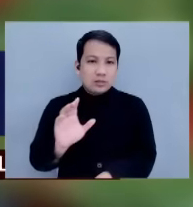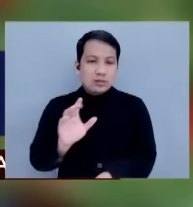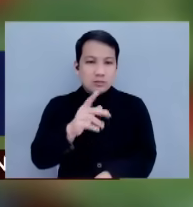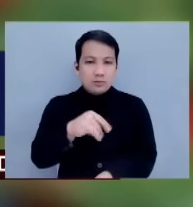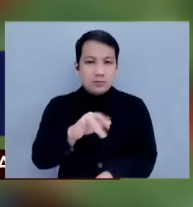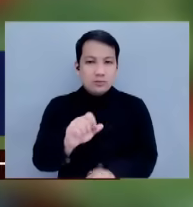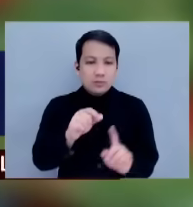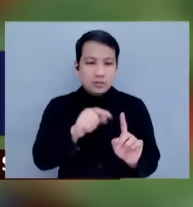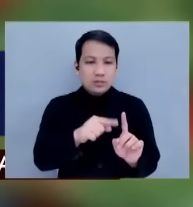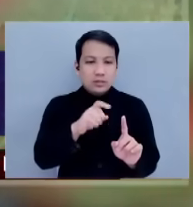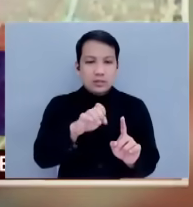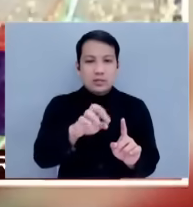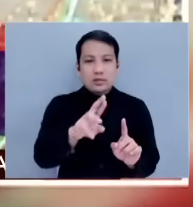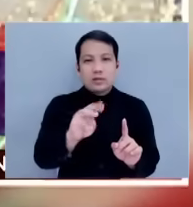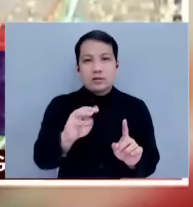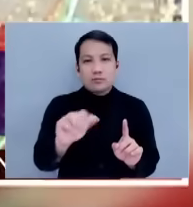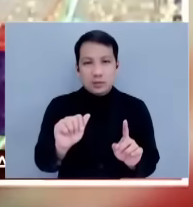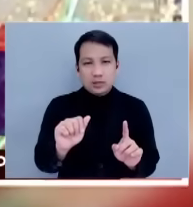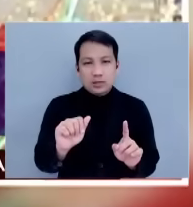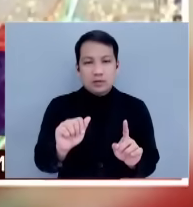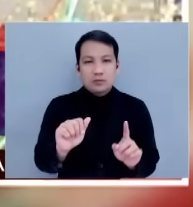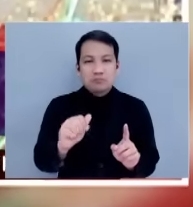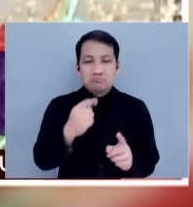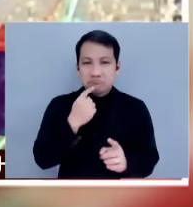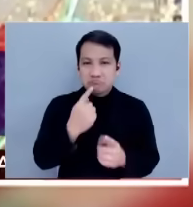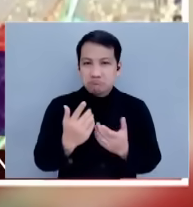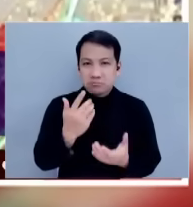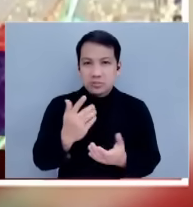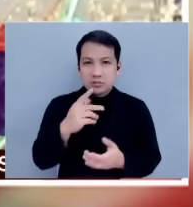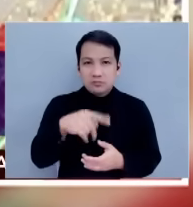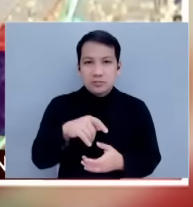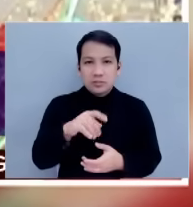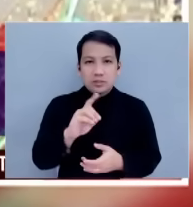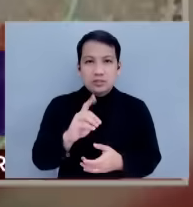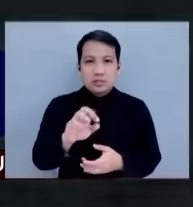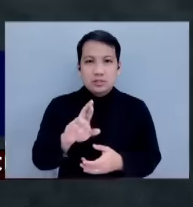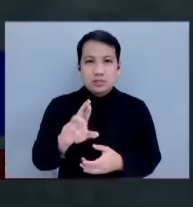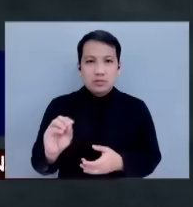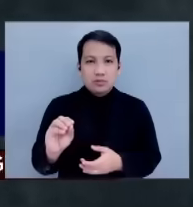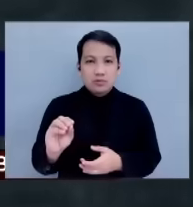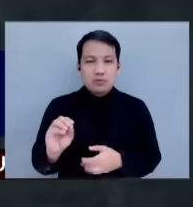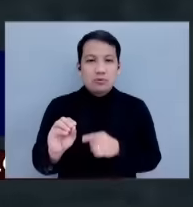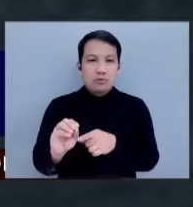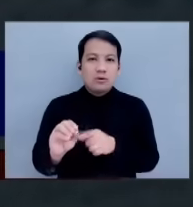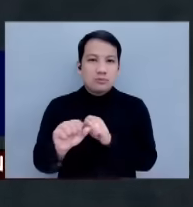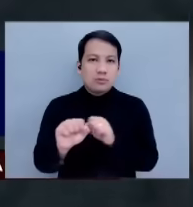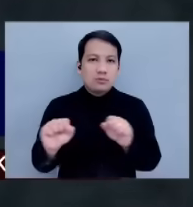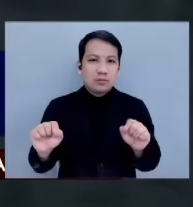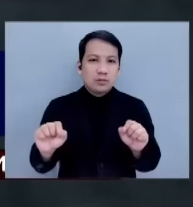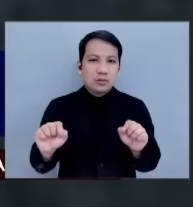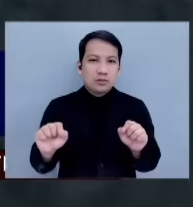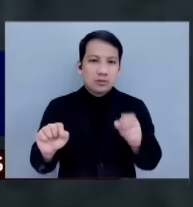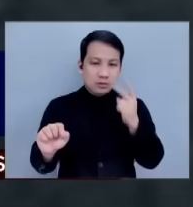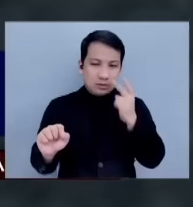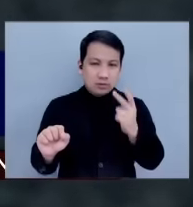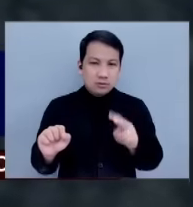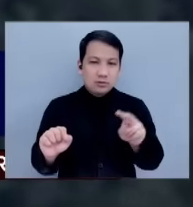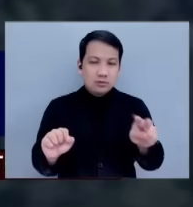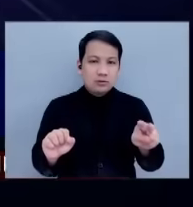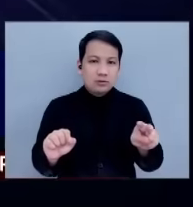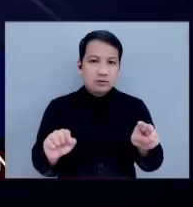Escalante. Ayon sa Isabela PDRRMO, posible raw na nakaligtas siya. May nakita kasing makeshift shelter